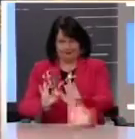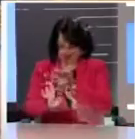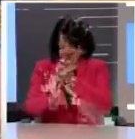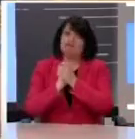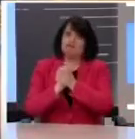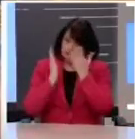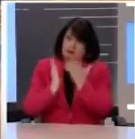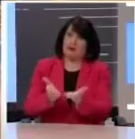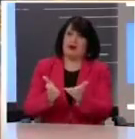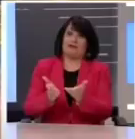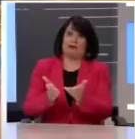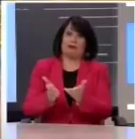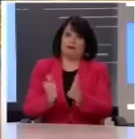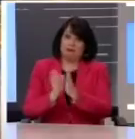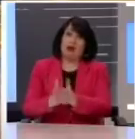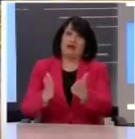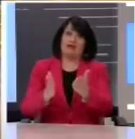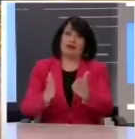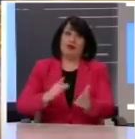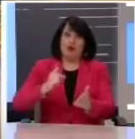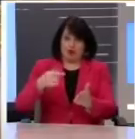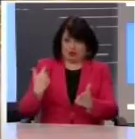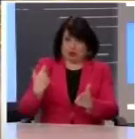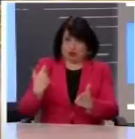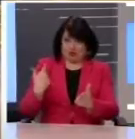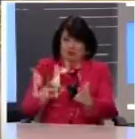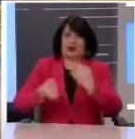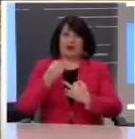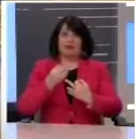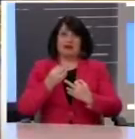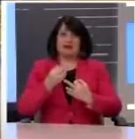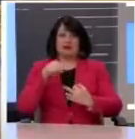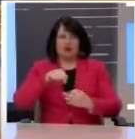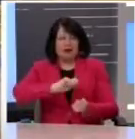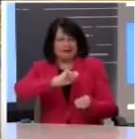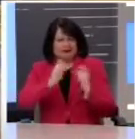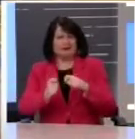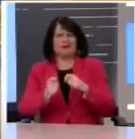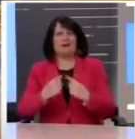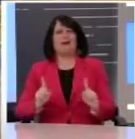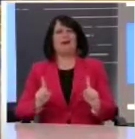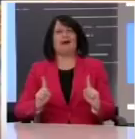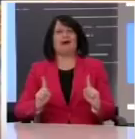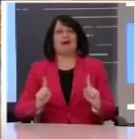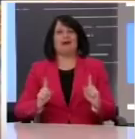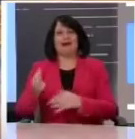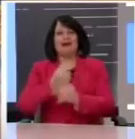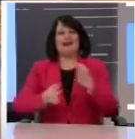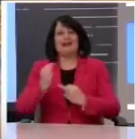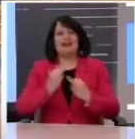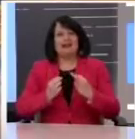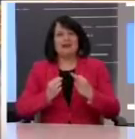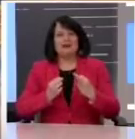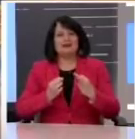χαιρετήσω το γεγονός ότι στην πρώτη σας ομιλία ήσασταν σε αυτή τη γραμμή, στη δεύτερη ομιλία μας είπατε το πρόβλημα δεν έχουμε